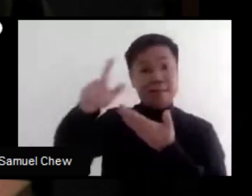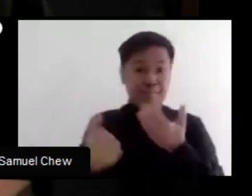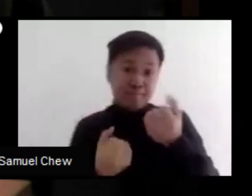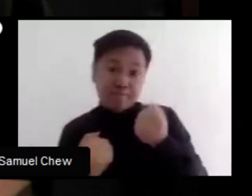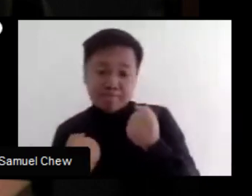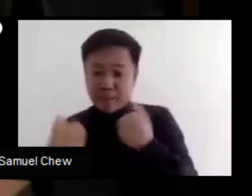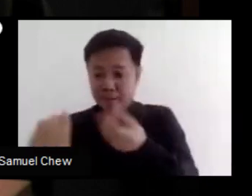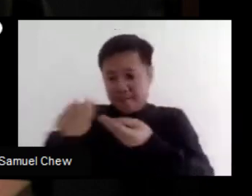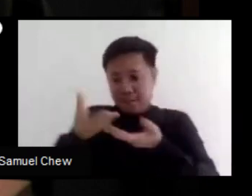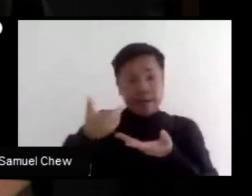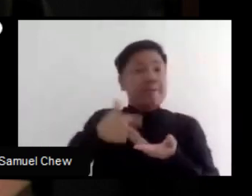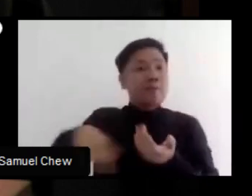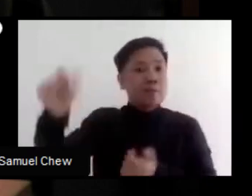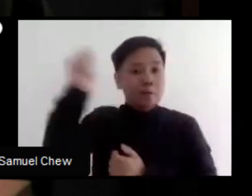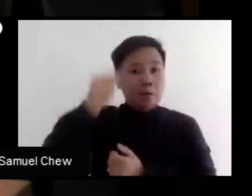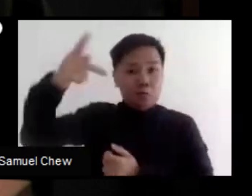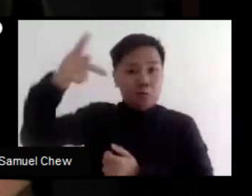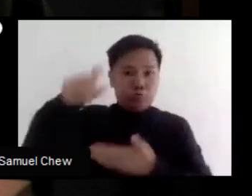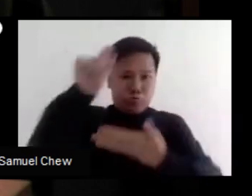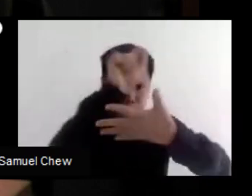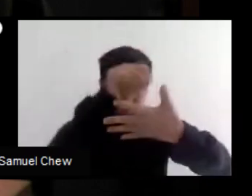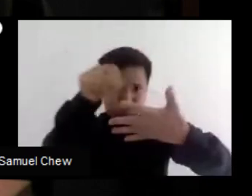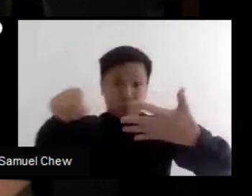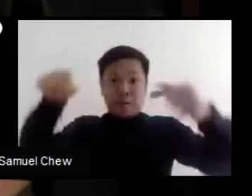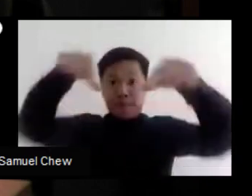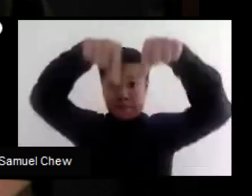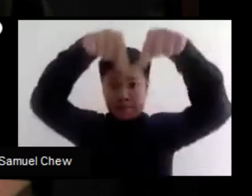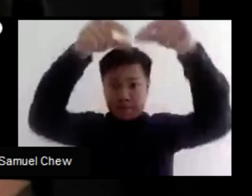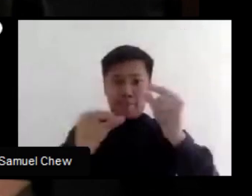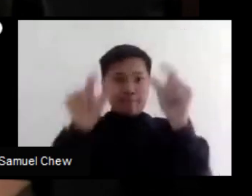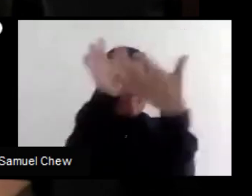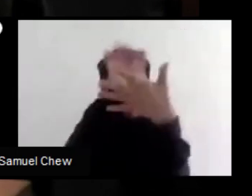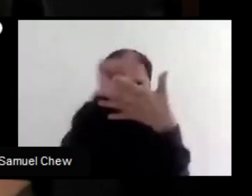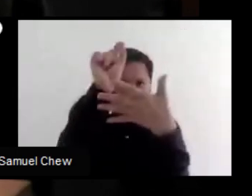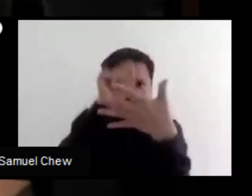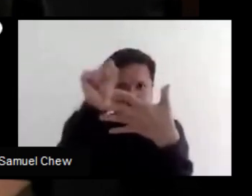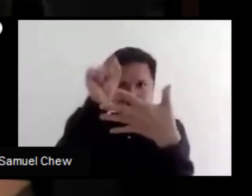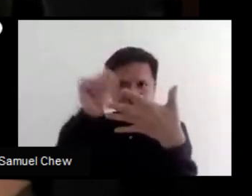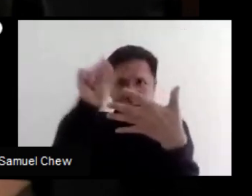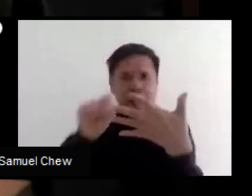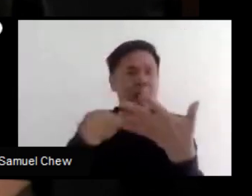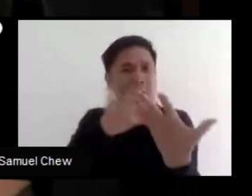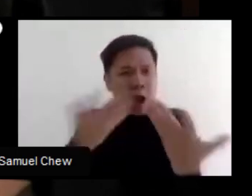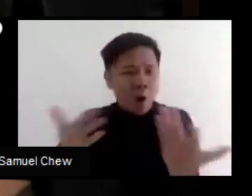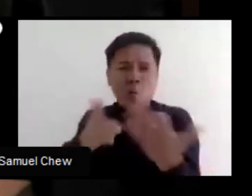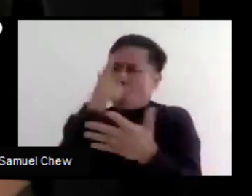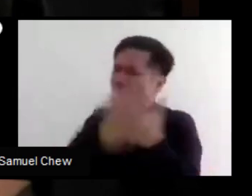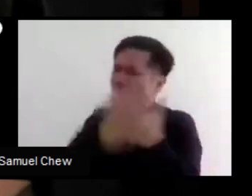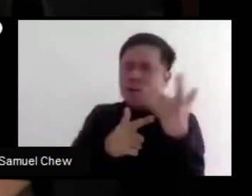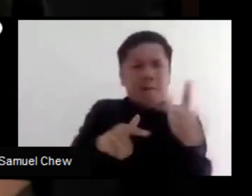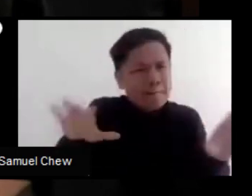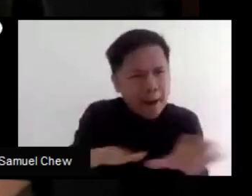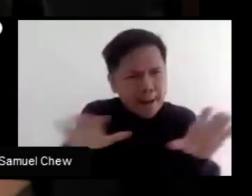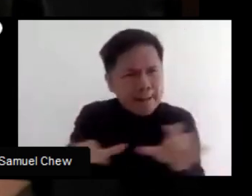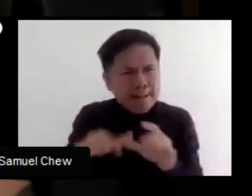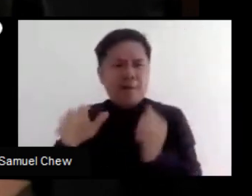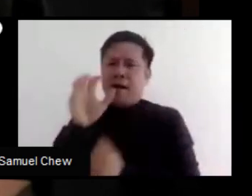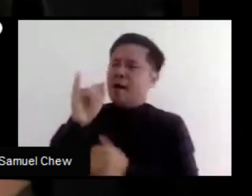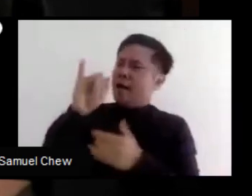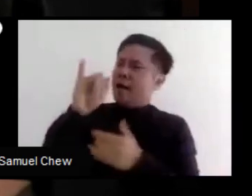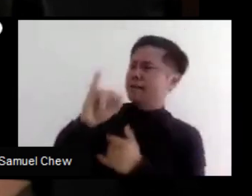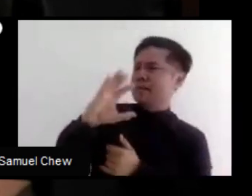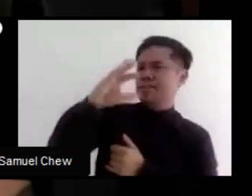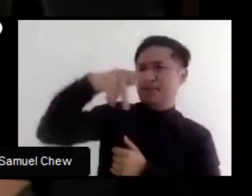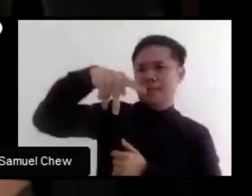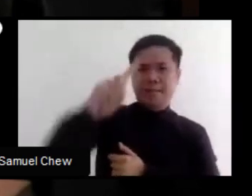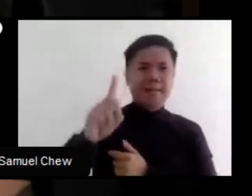口与发展问题部长级会议承诺实施进展情况的亚太指标框架所做努力。中方认为，亚太地